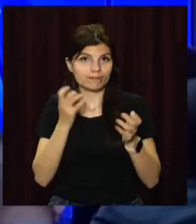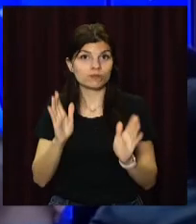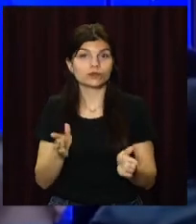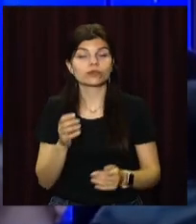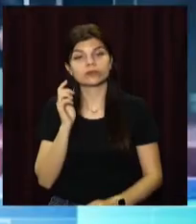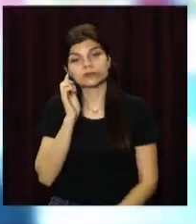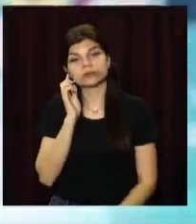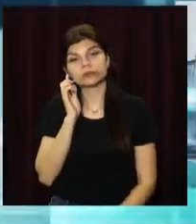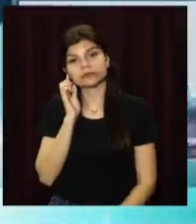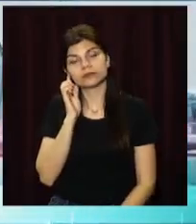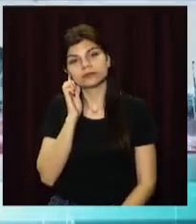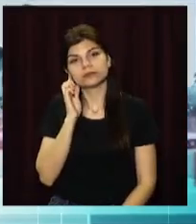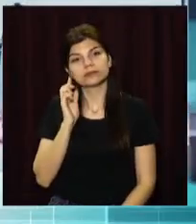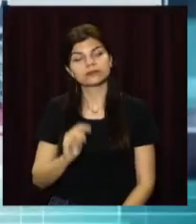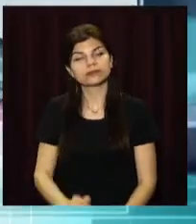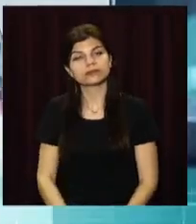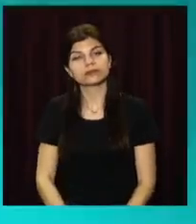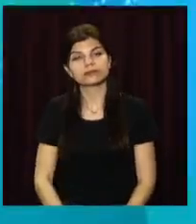відкритому.